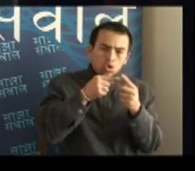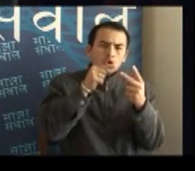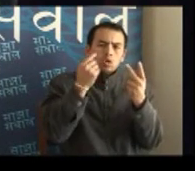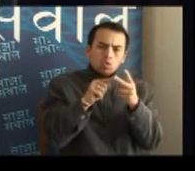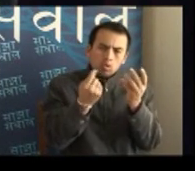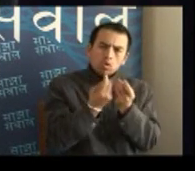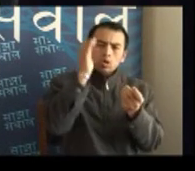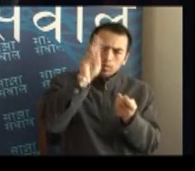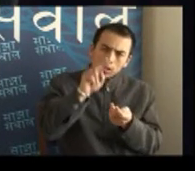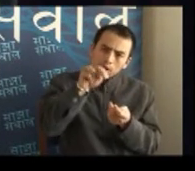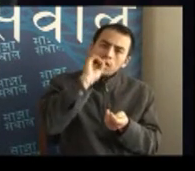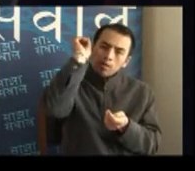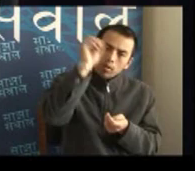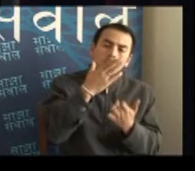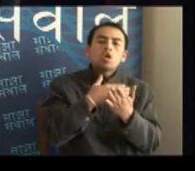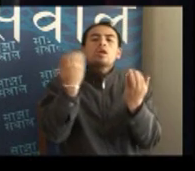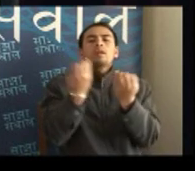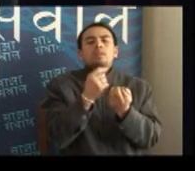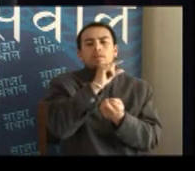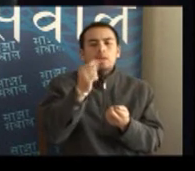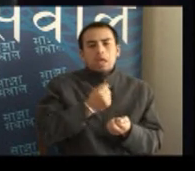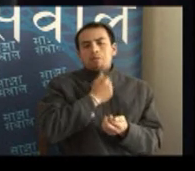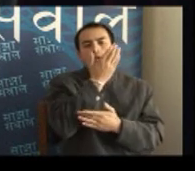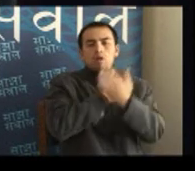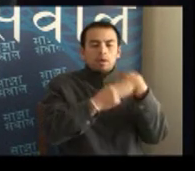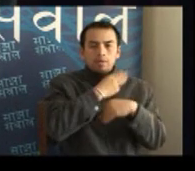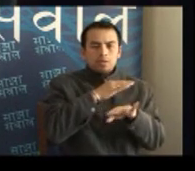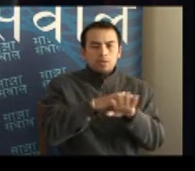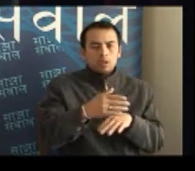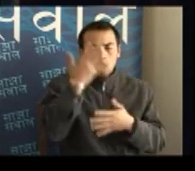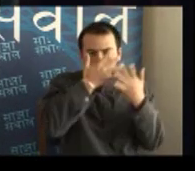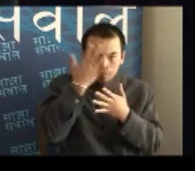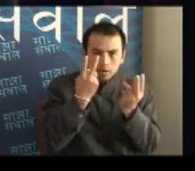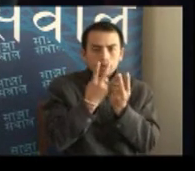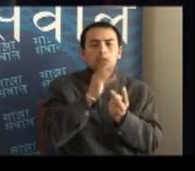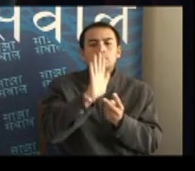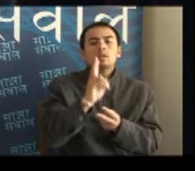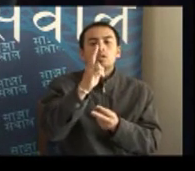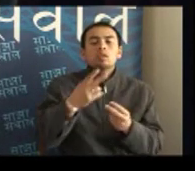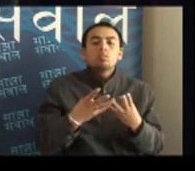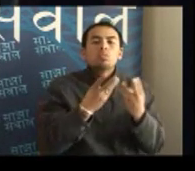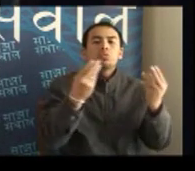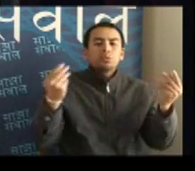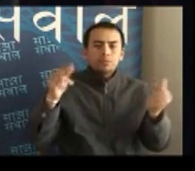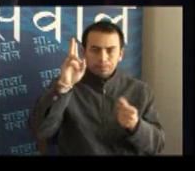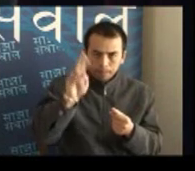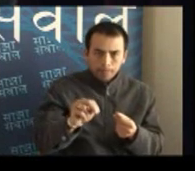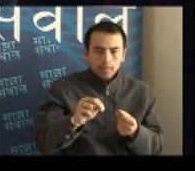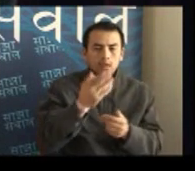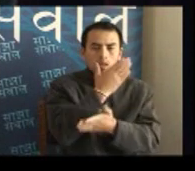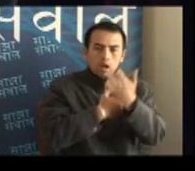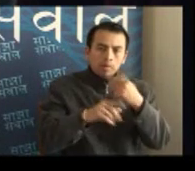त्यस्तो गर्नुपर्छ त भन्छौँ, तर कसरी गर्ने भन्ने कुरामा स्वयं अपाङ्गता भएका व्यक्तिहरूमा दुविधा छ। त्यसको अन्त्यका निम्ति अब